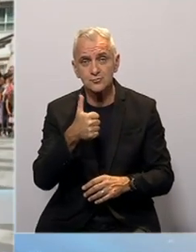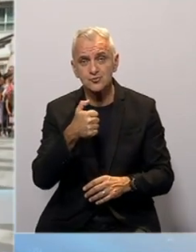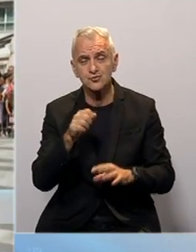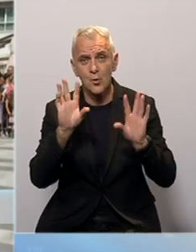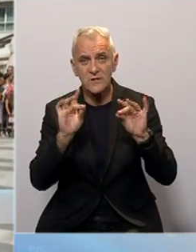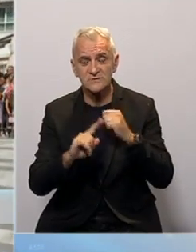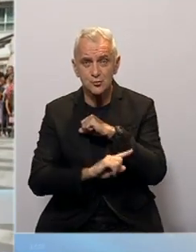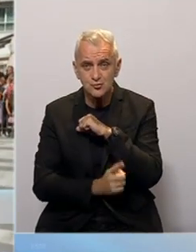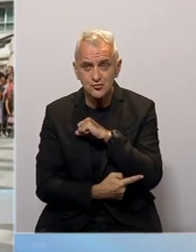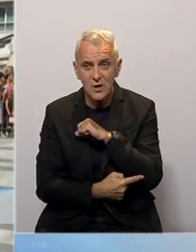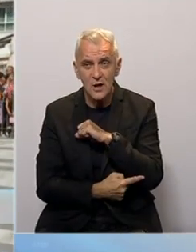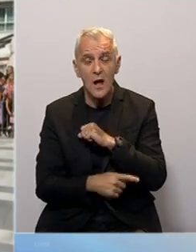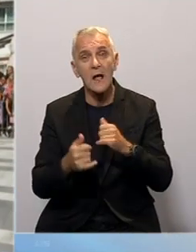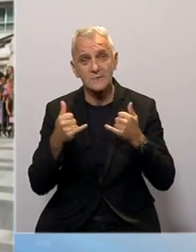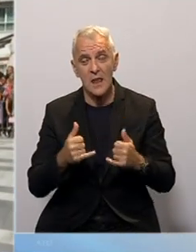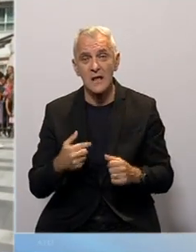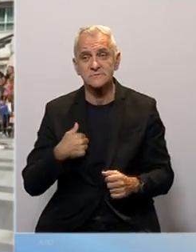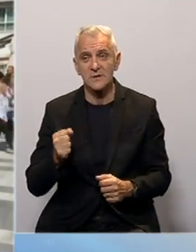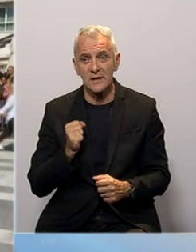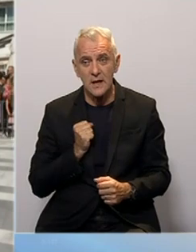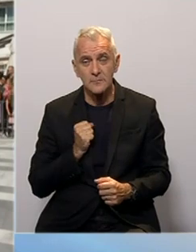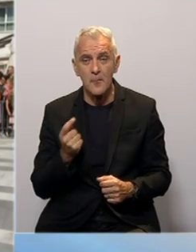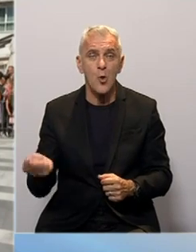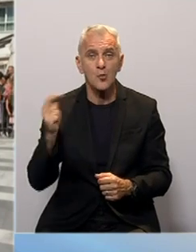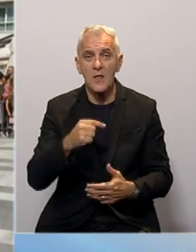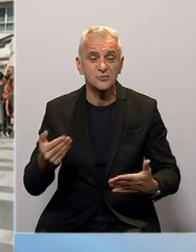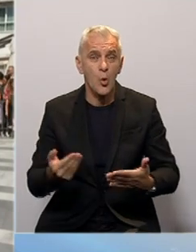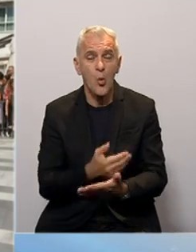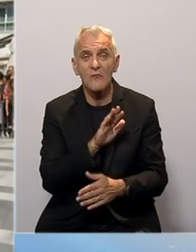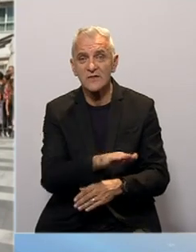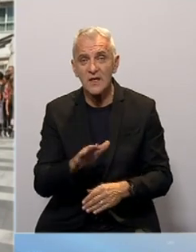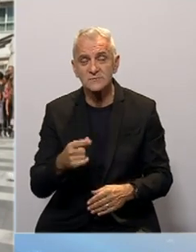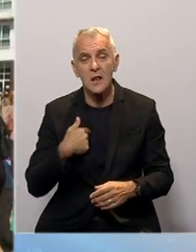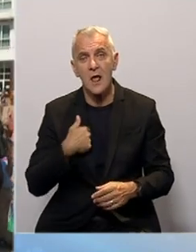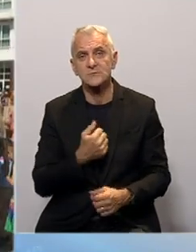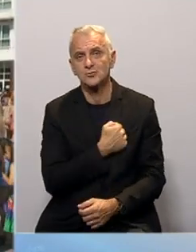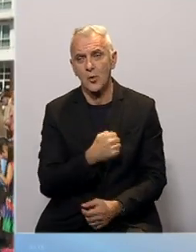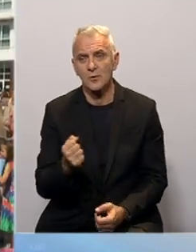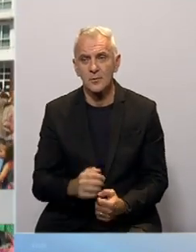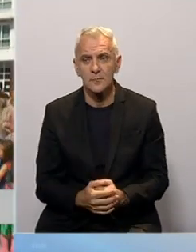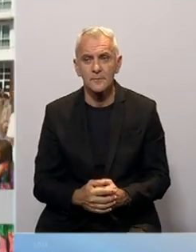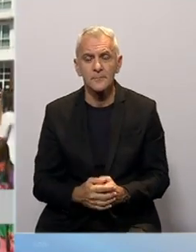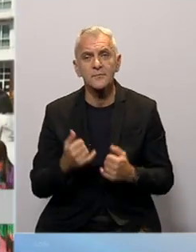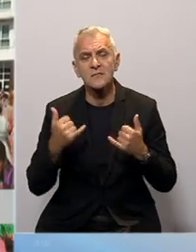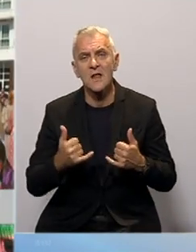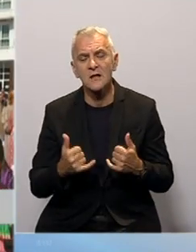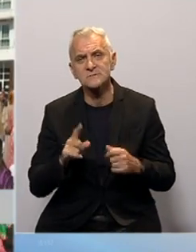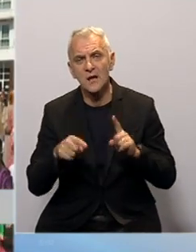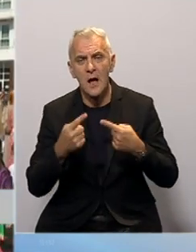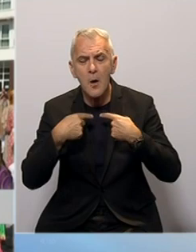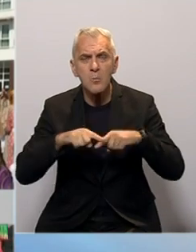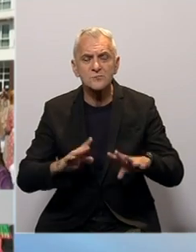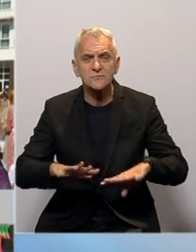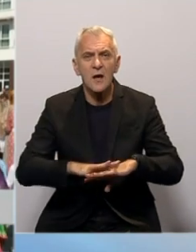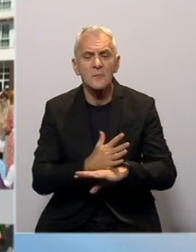110 učenika. Zapravo i danas imamo dolazak nove djece, što nas tako ohrabruje. Danas je neka posebna